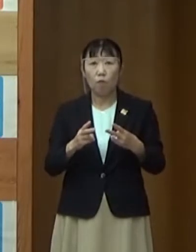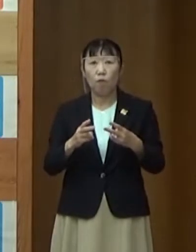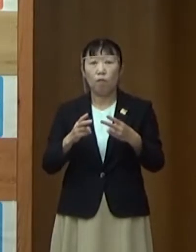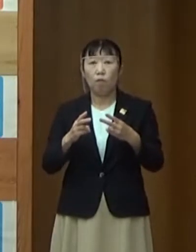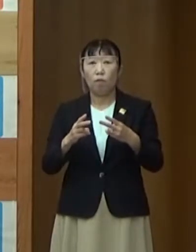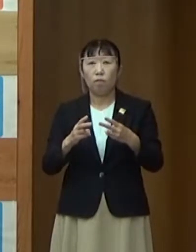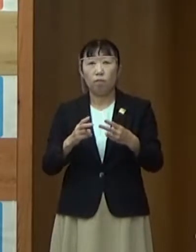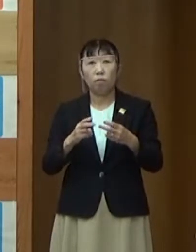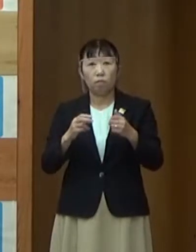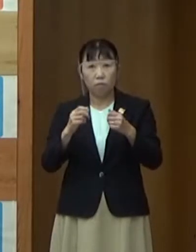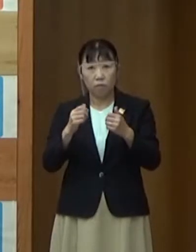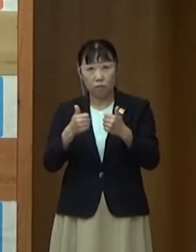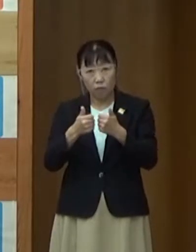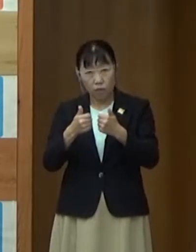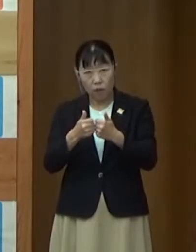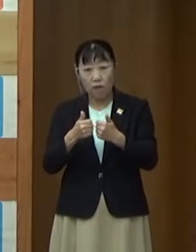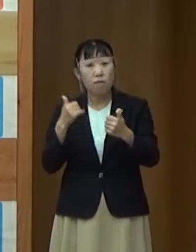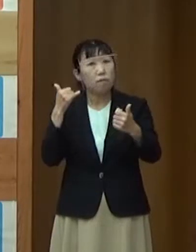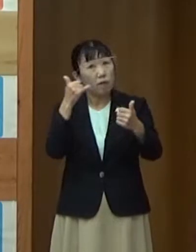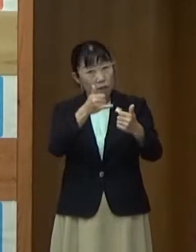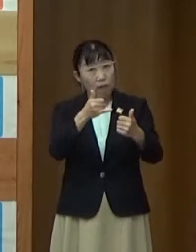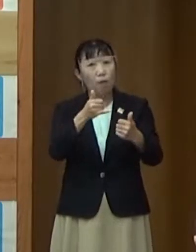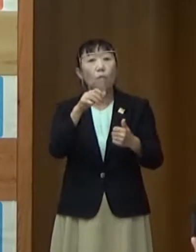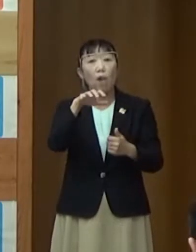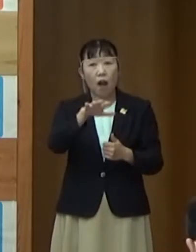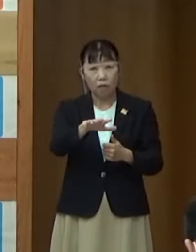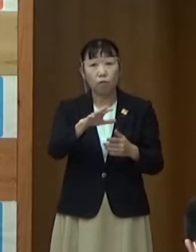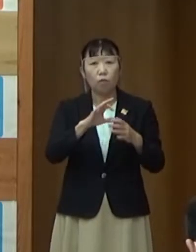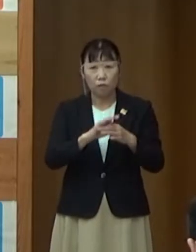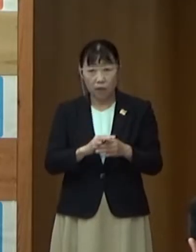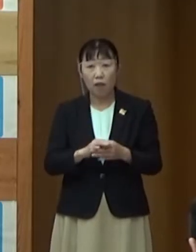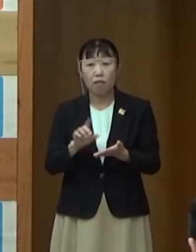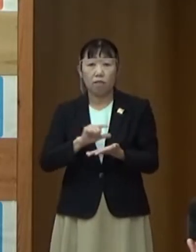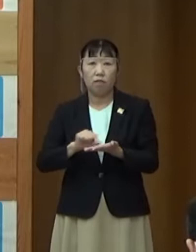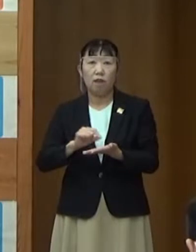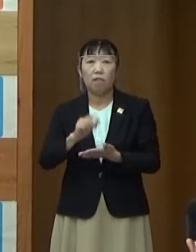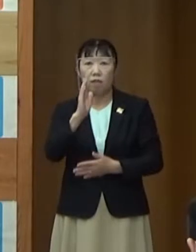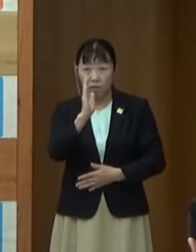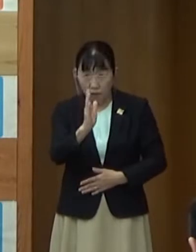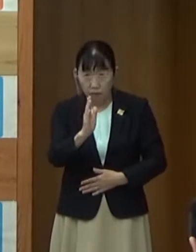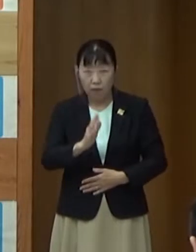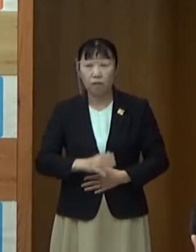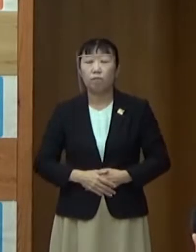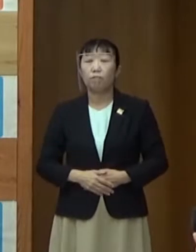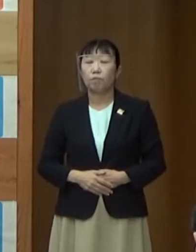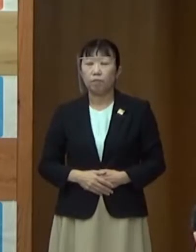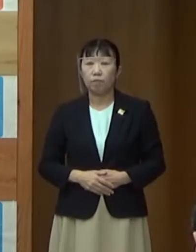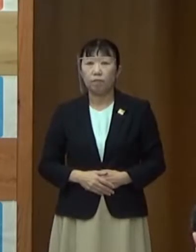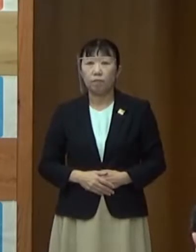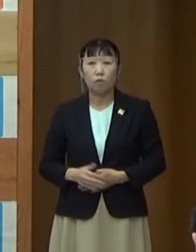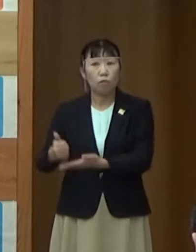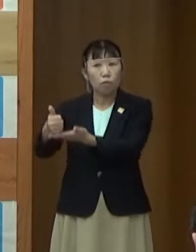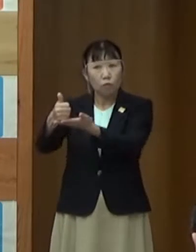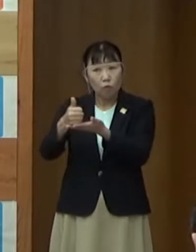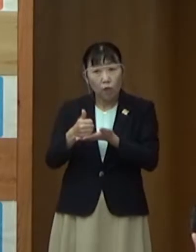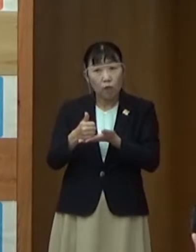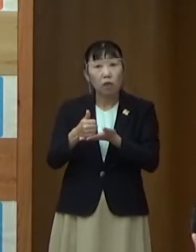軽にご相談いただきたいと思います。またご利用される皆様に対しましてであります